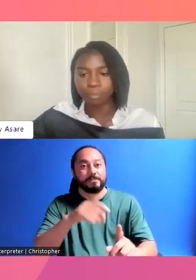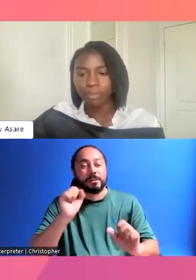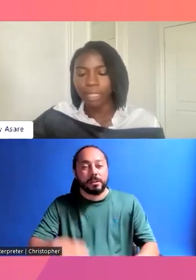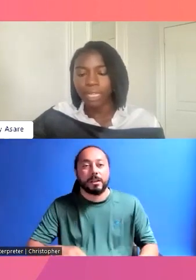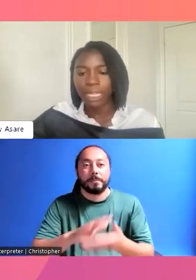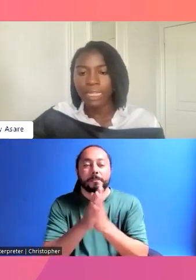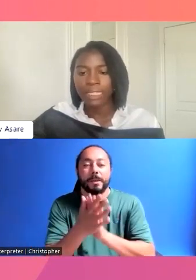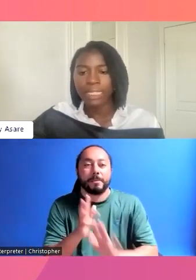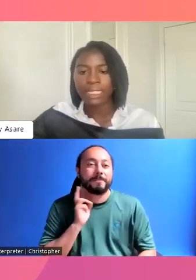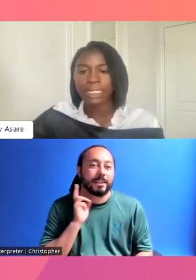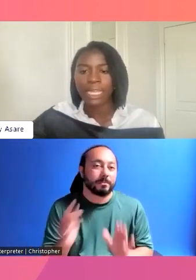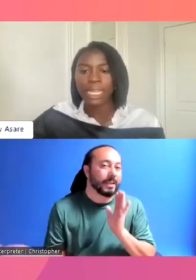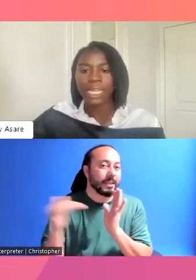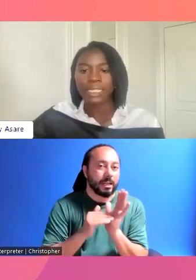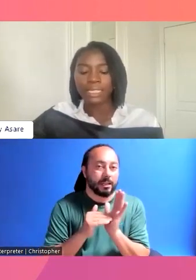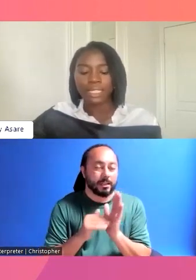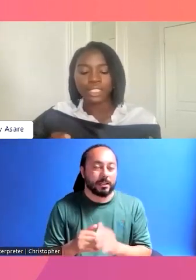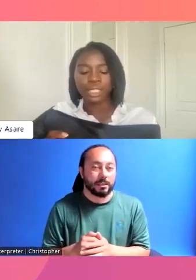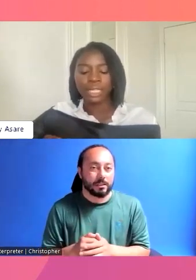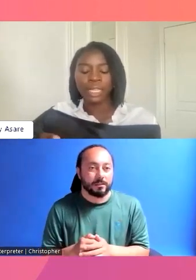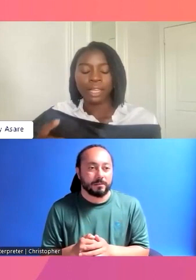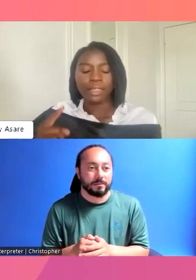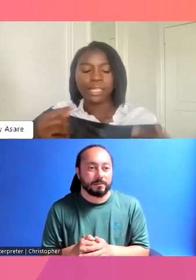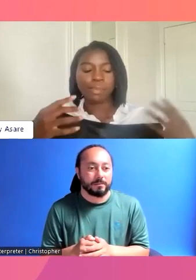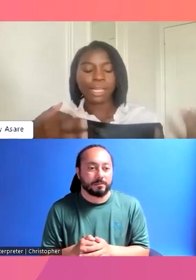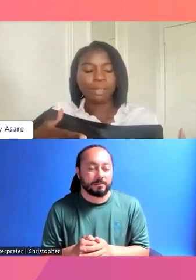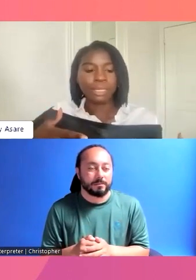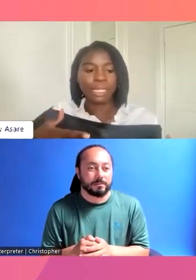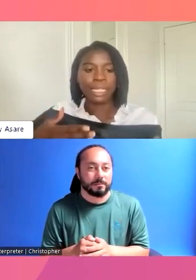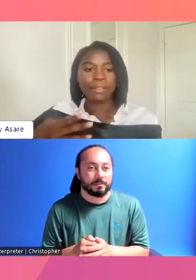de retraumatisation, de revictimisation. Donc,